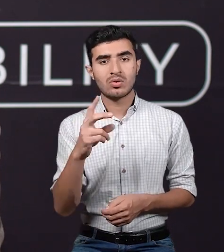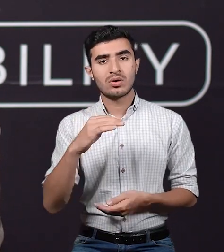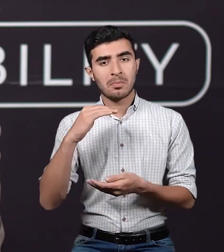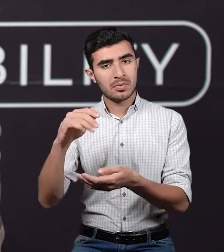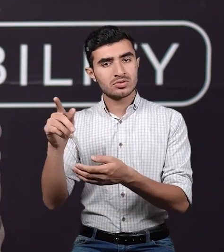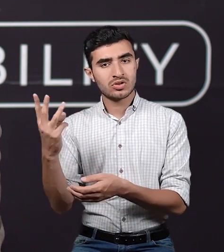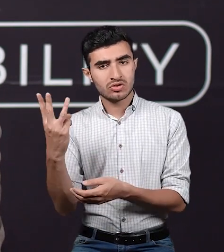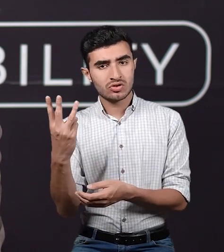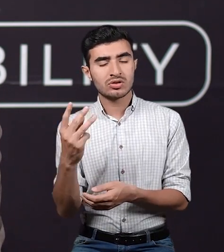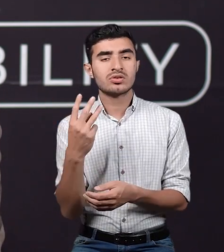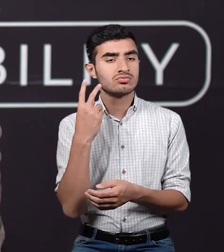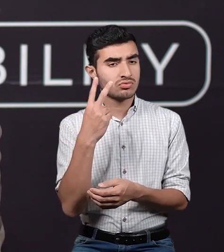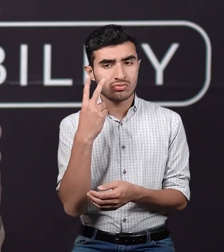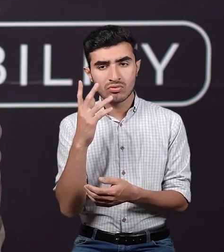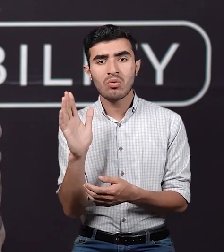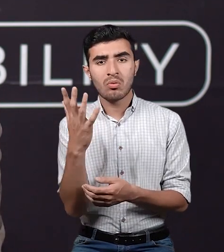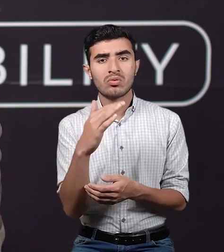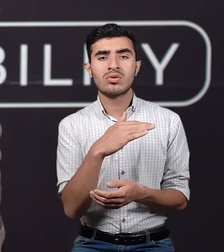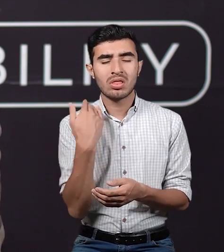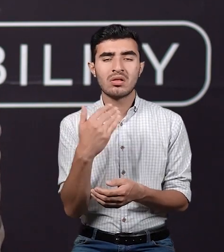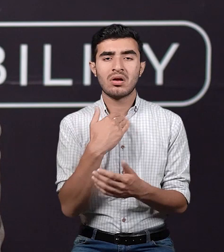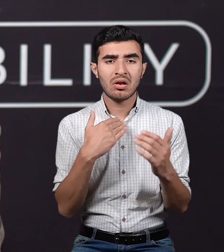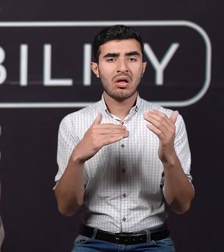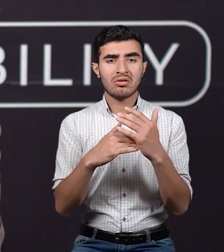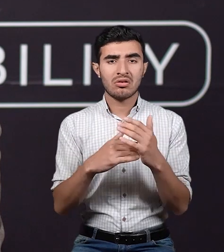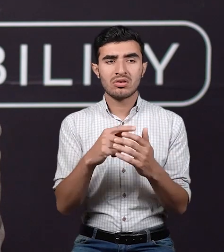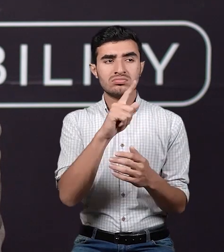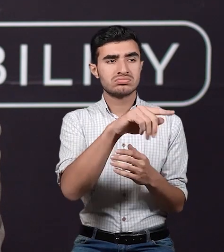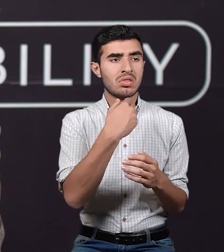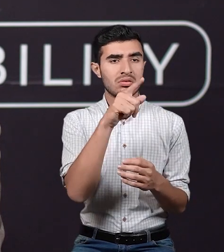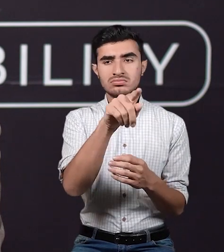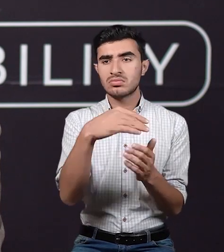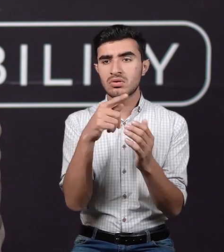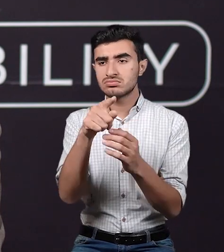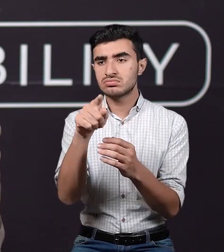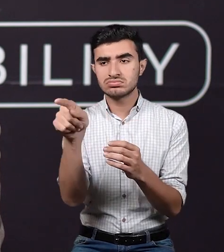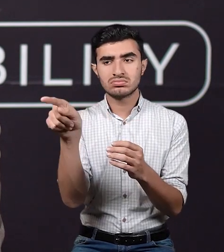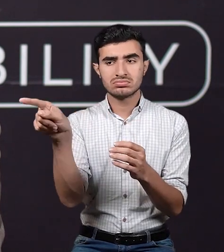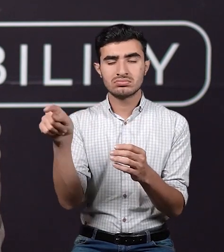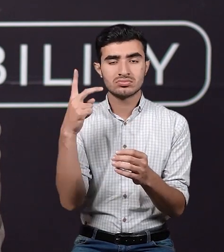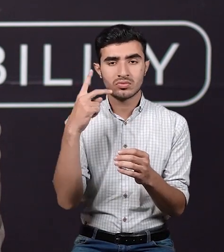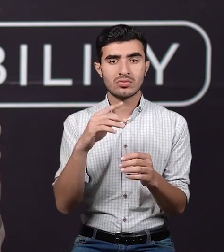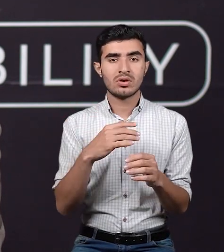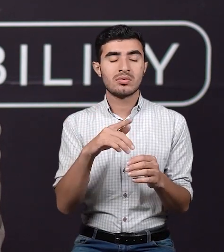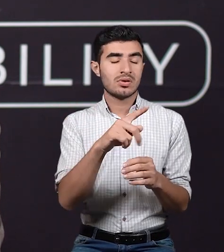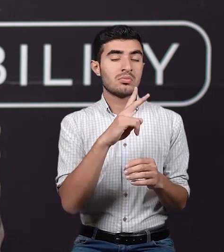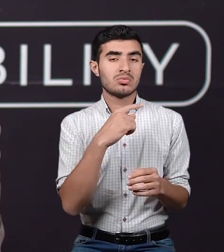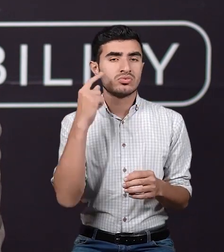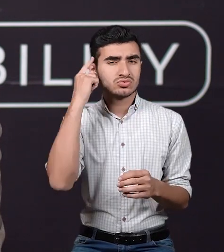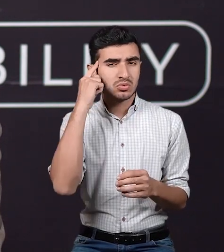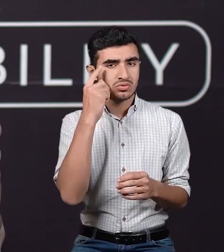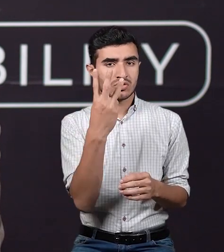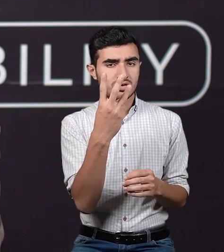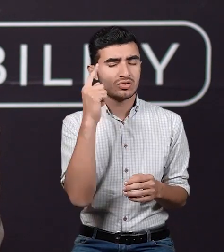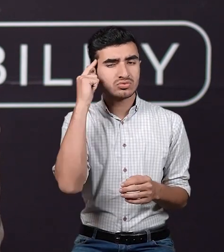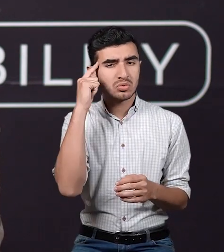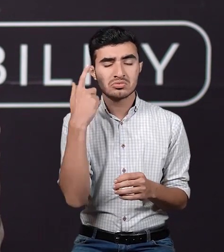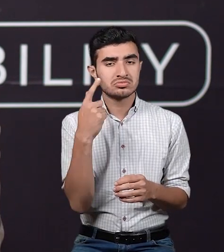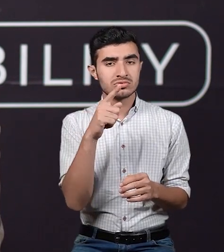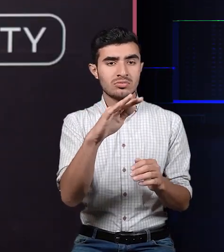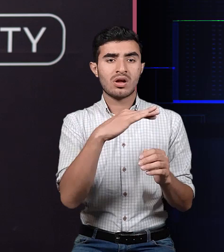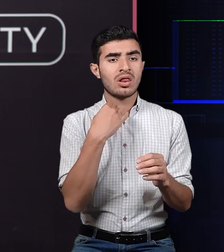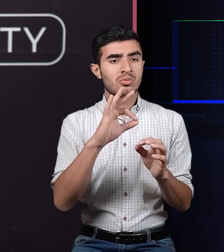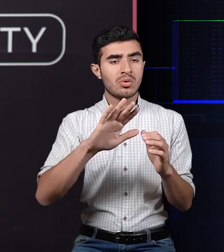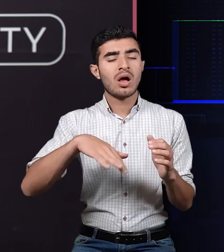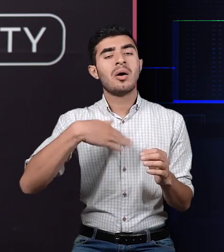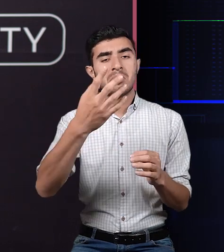مرتے ہوئے دیکھا تھا، اور ہر مرنے والے کے بعد ماں بیٹا پہلے ایک دوسرے کو اور پھر اپنے مریض کی طرف دیکھتے، اور